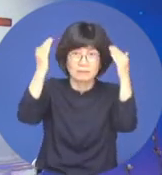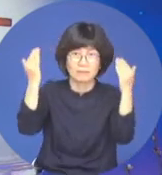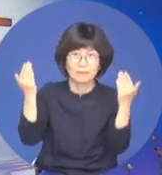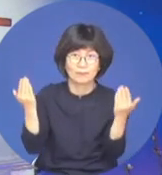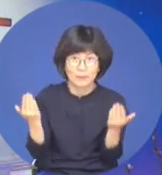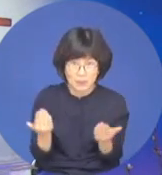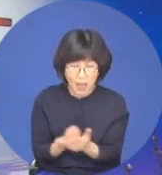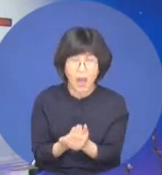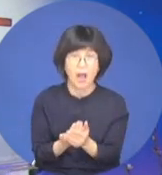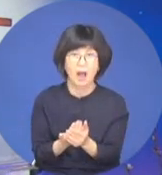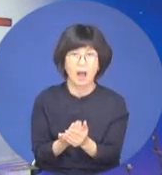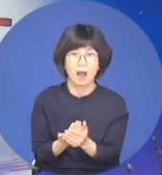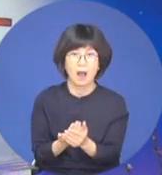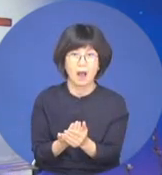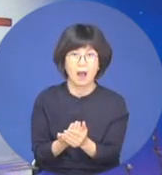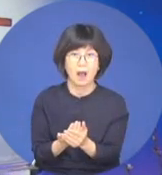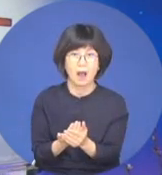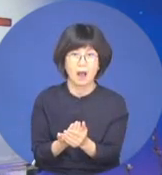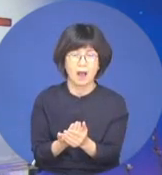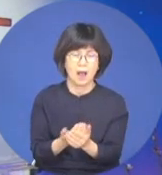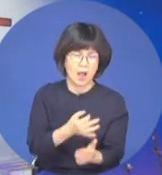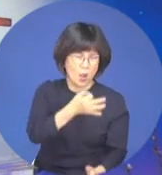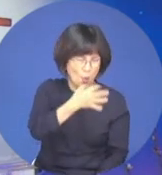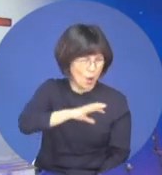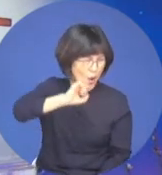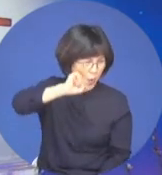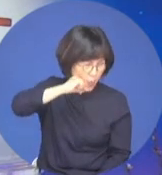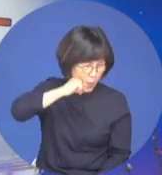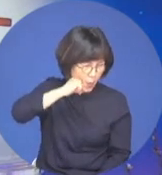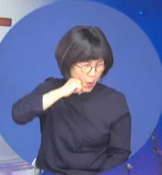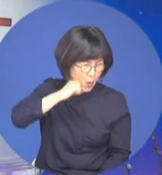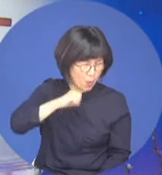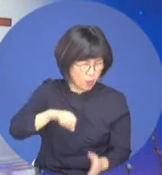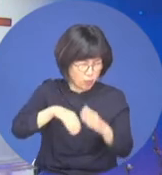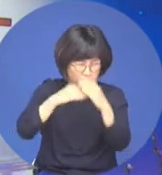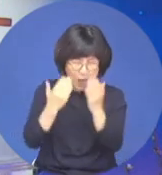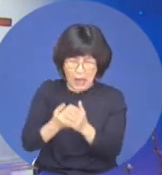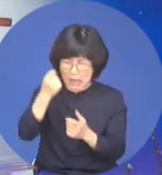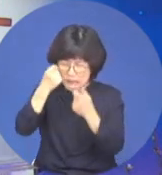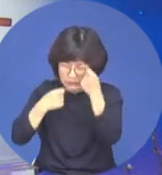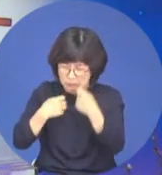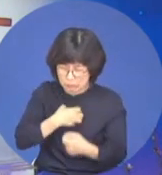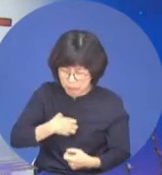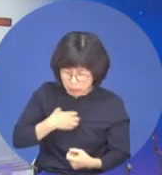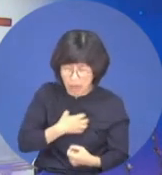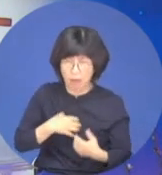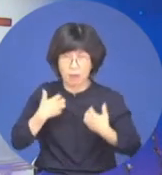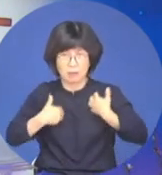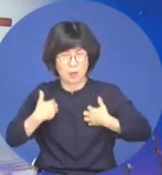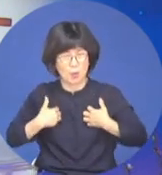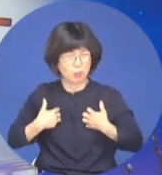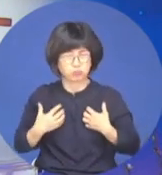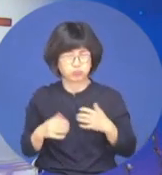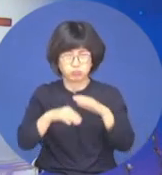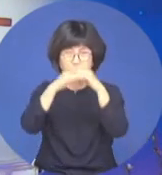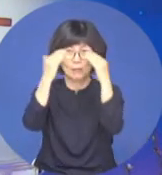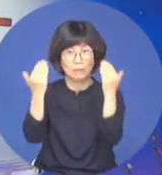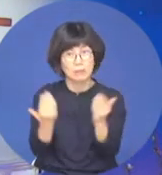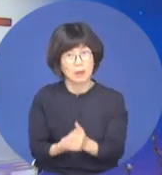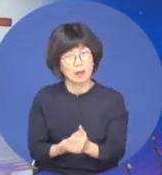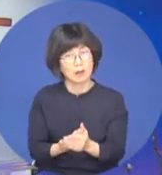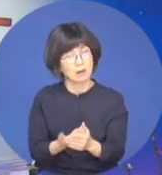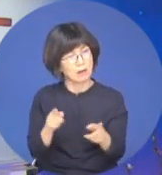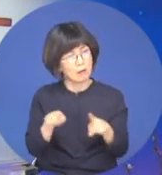이야기부터 아주 힘든 이야기부터 좋은 이야기까지, 슬픈 이야기부터 기쁜 이야기까지, 도저히 이해가 안